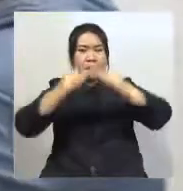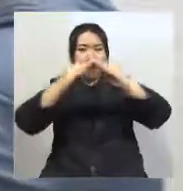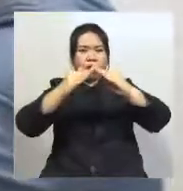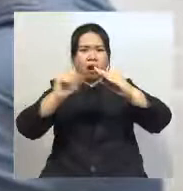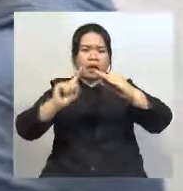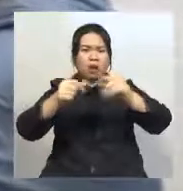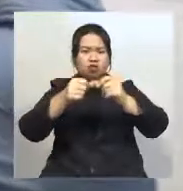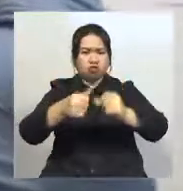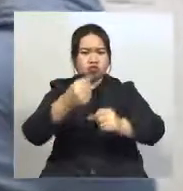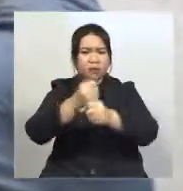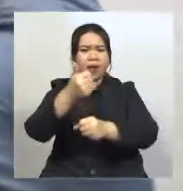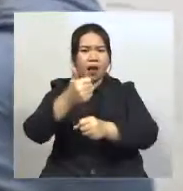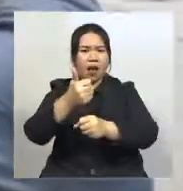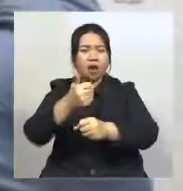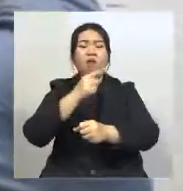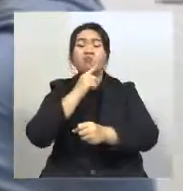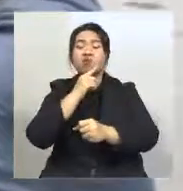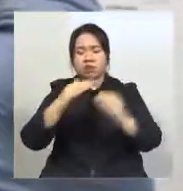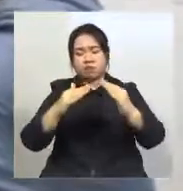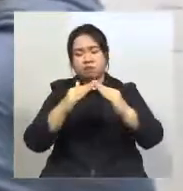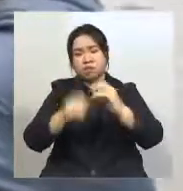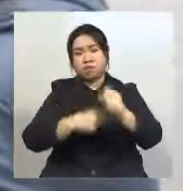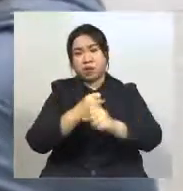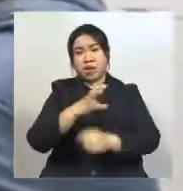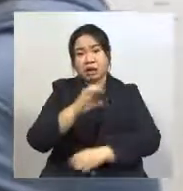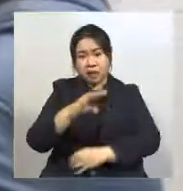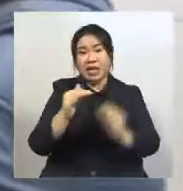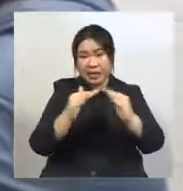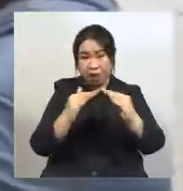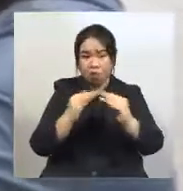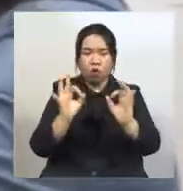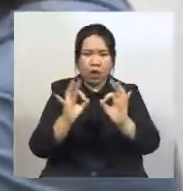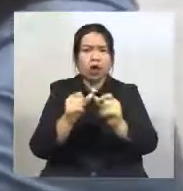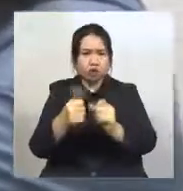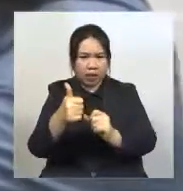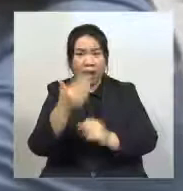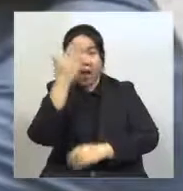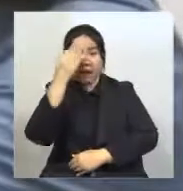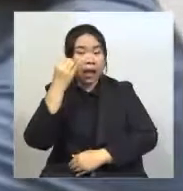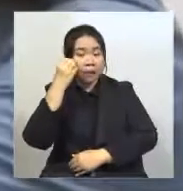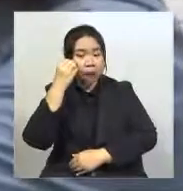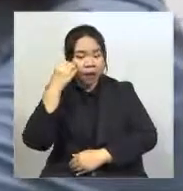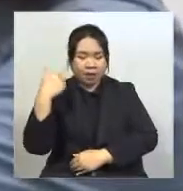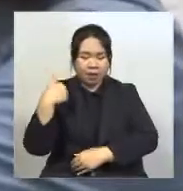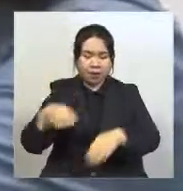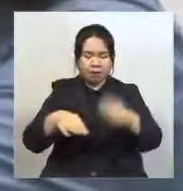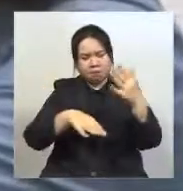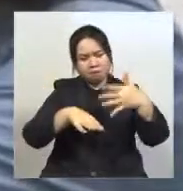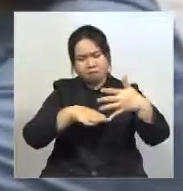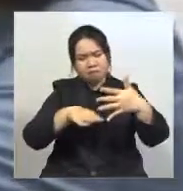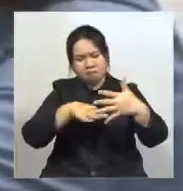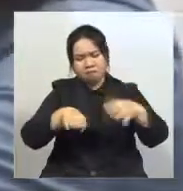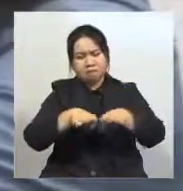ค่นี้มันก็อยู่ได้เท่า54มันก็อยู่ได้คือบ้านผมนี่แหละถ้า54หน้าบ้านผมก็เพียงนี้ผมก็อยู่